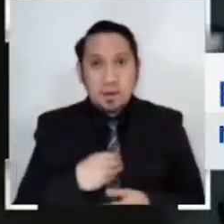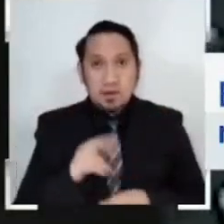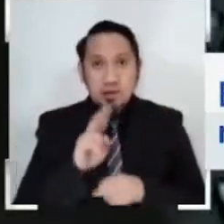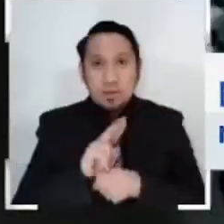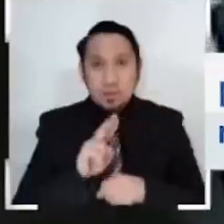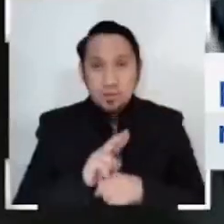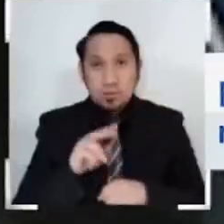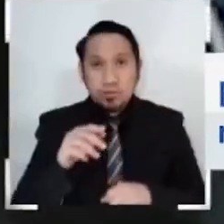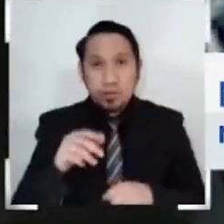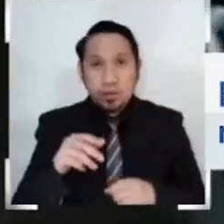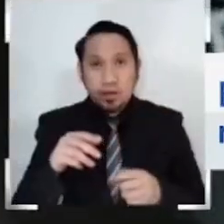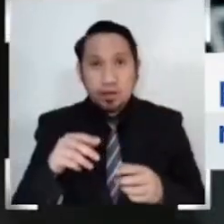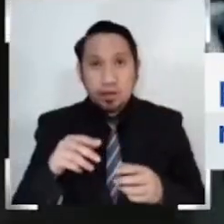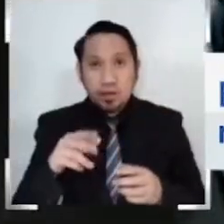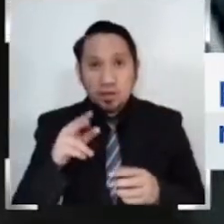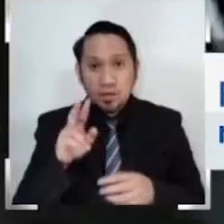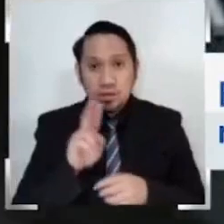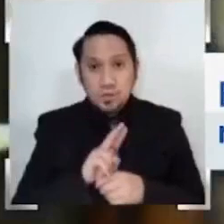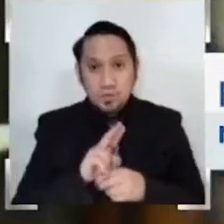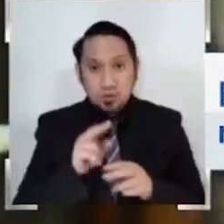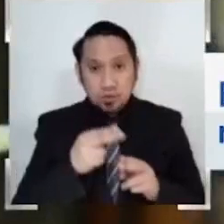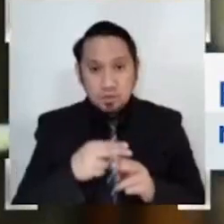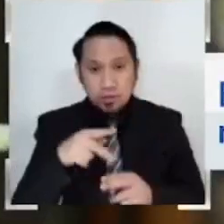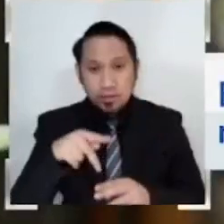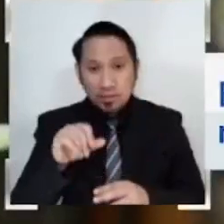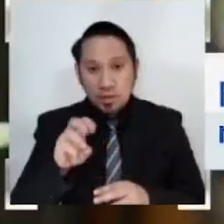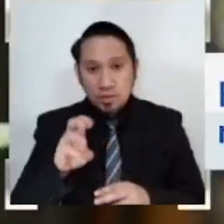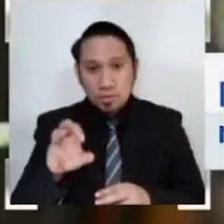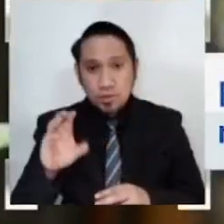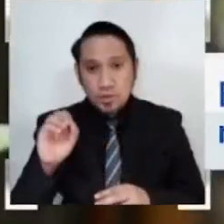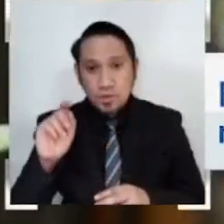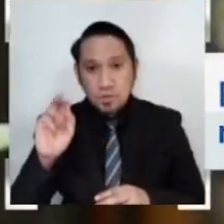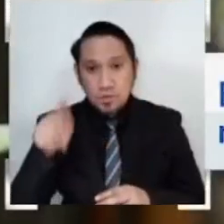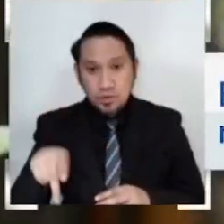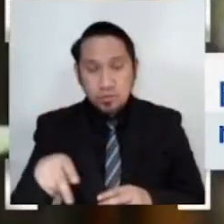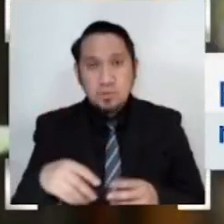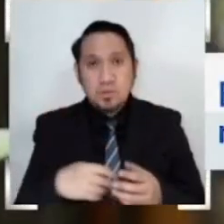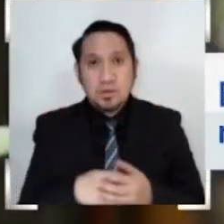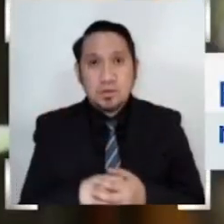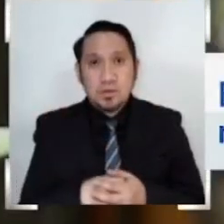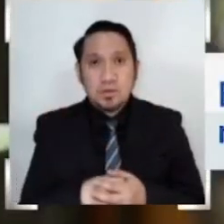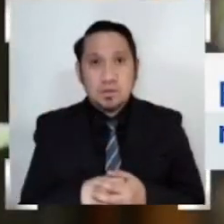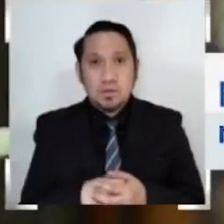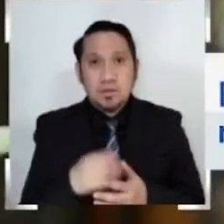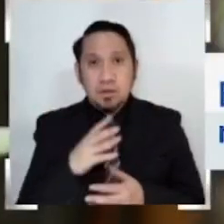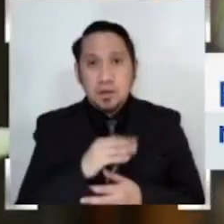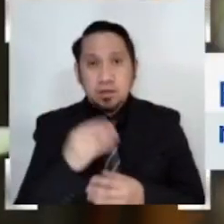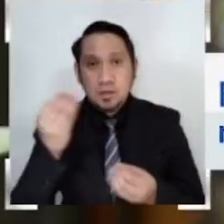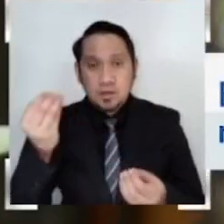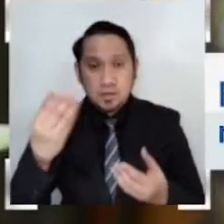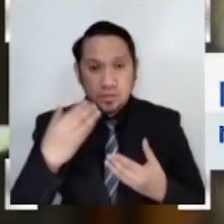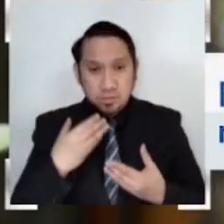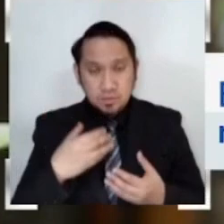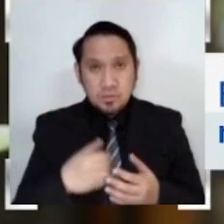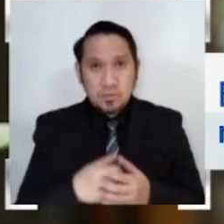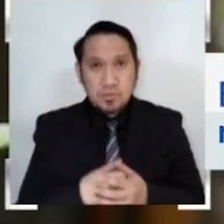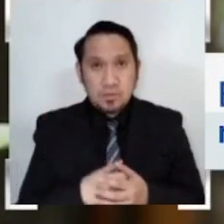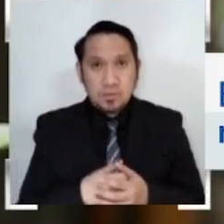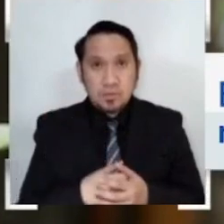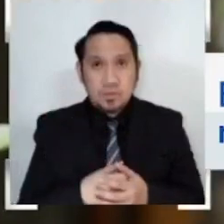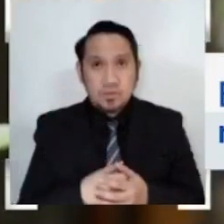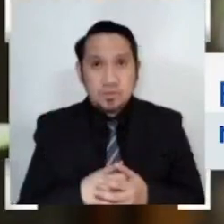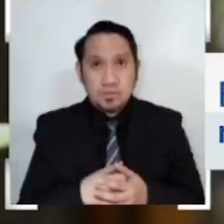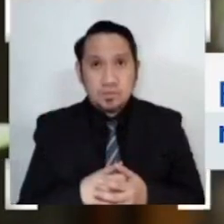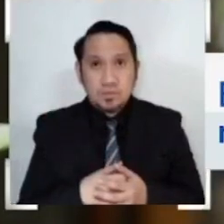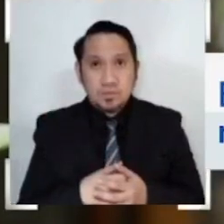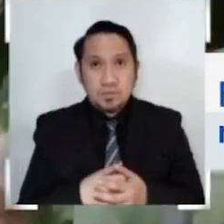password. Tapos, tanghingi ng OTP. Ayun, biglang may nag-notify na napasaid na yung lahat